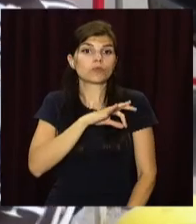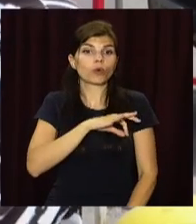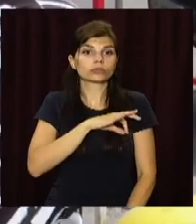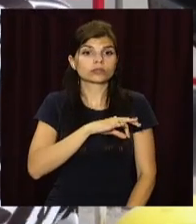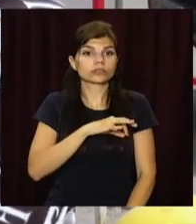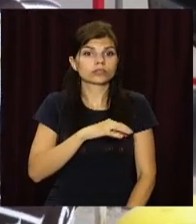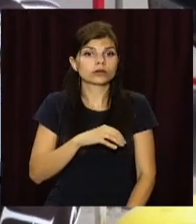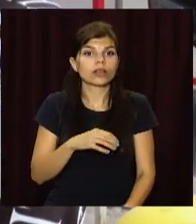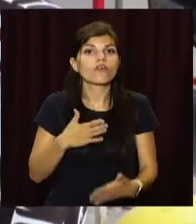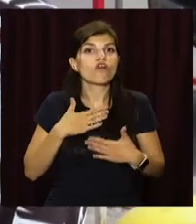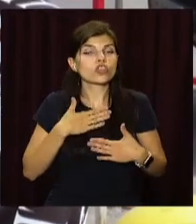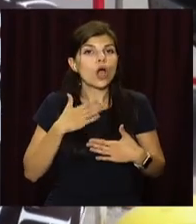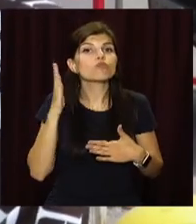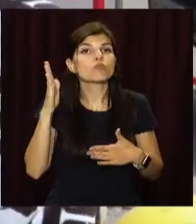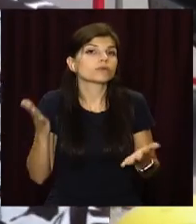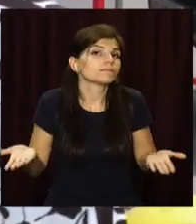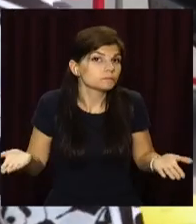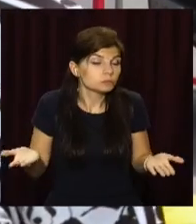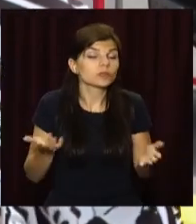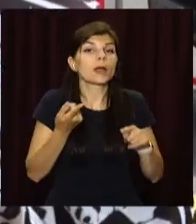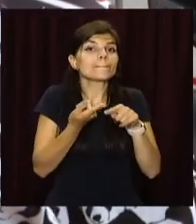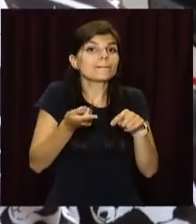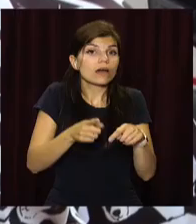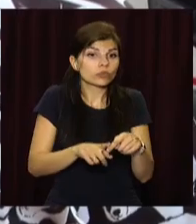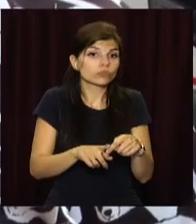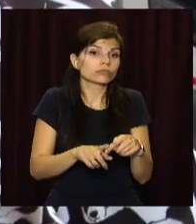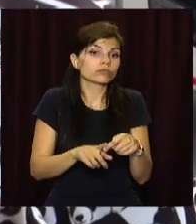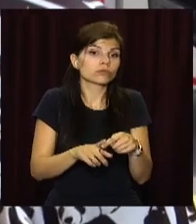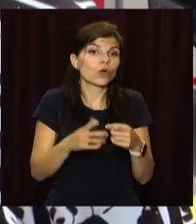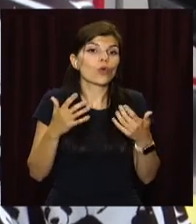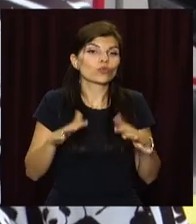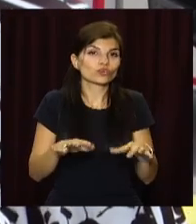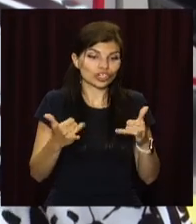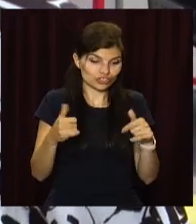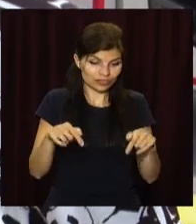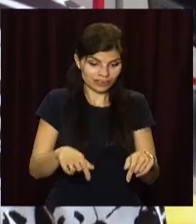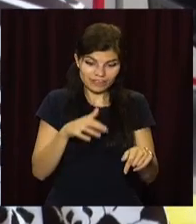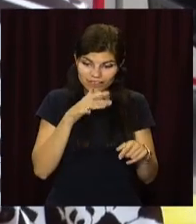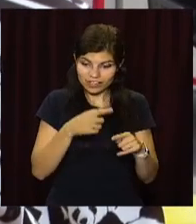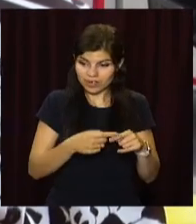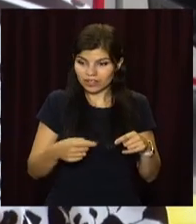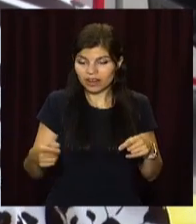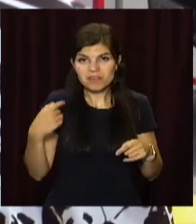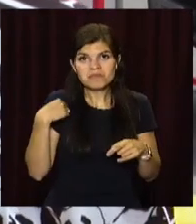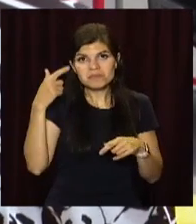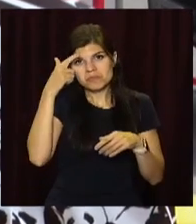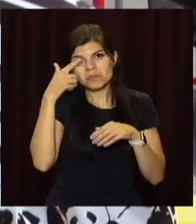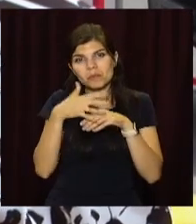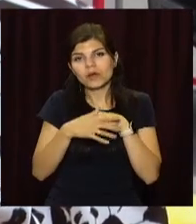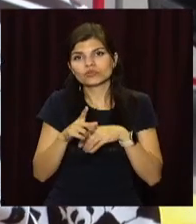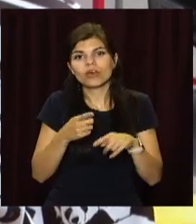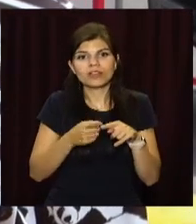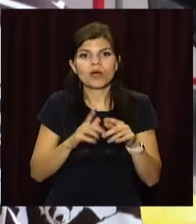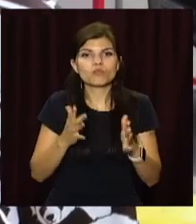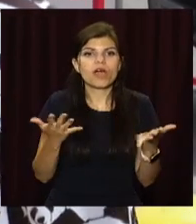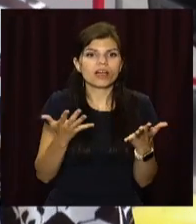использование в нашей будущности. Поэтому уже на данный период времени мы понимаем, что это, скорее всего,